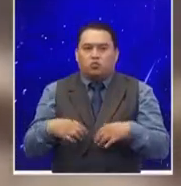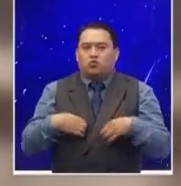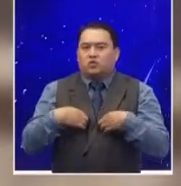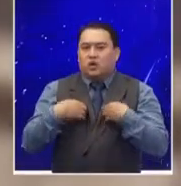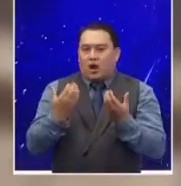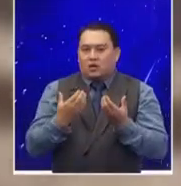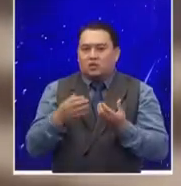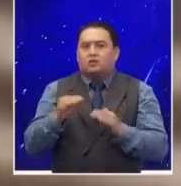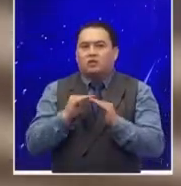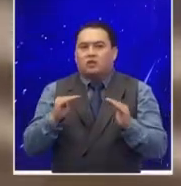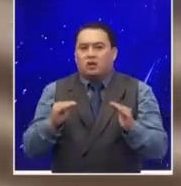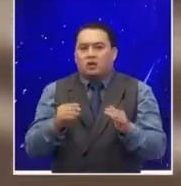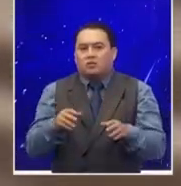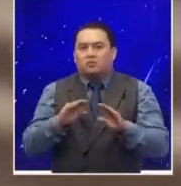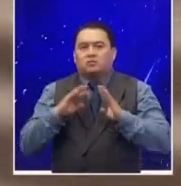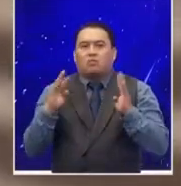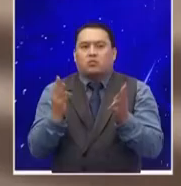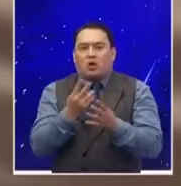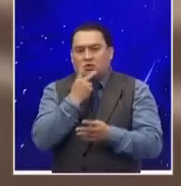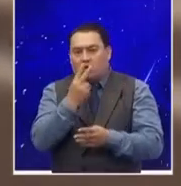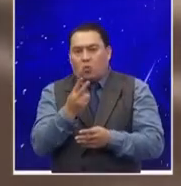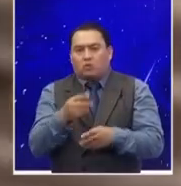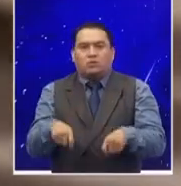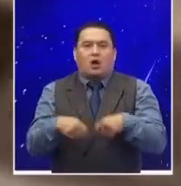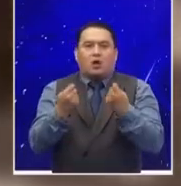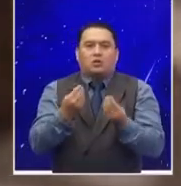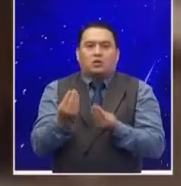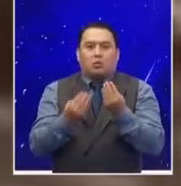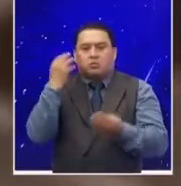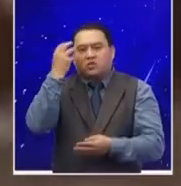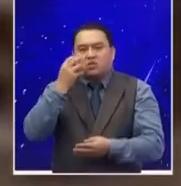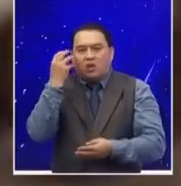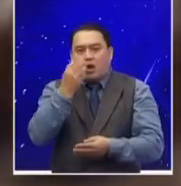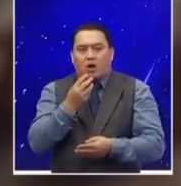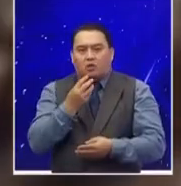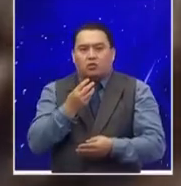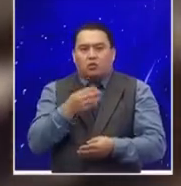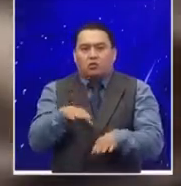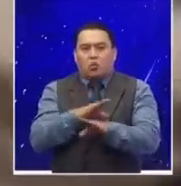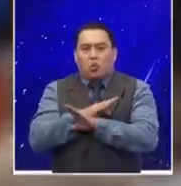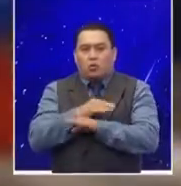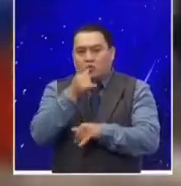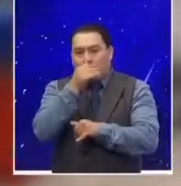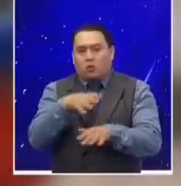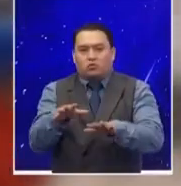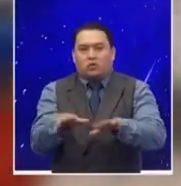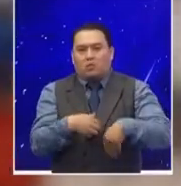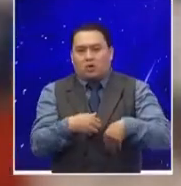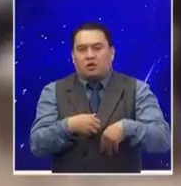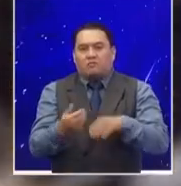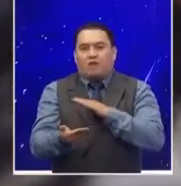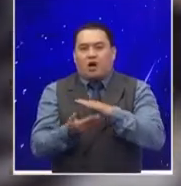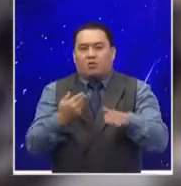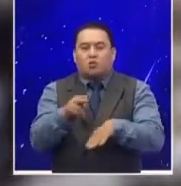ужасное. Все дети вокруг нее собрались. Это же нарушение детской психики. Они даже труп собаки не забрали ждали, пока я не